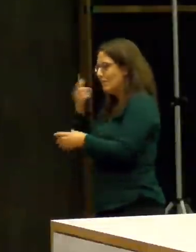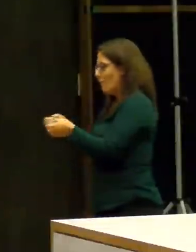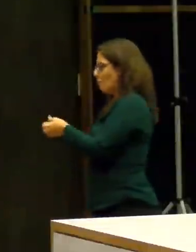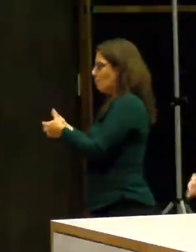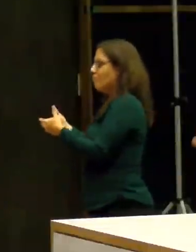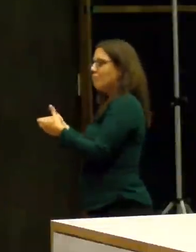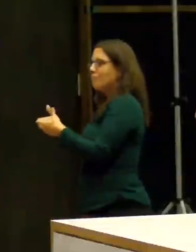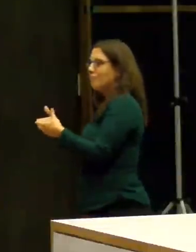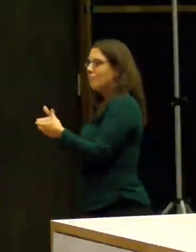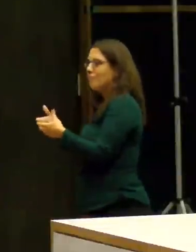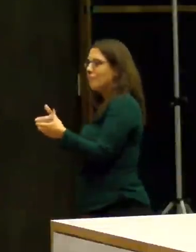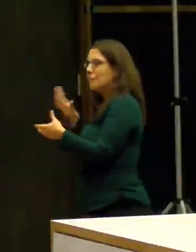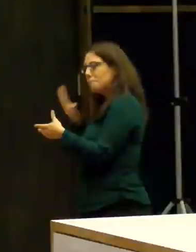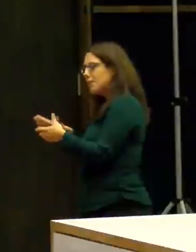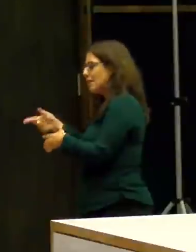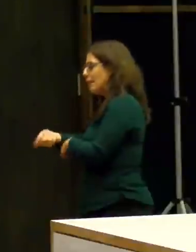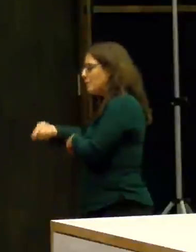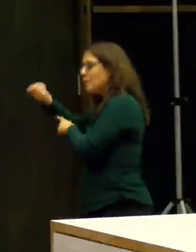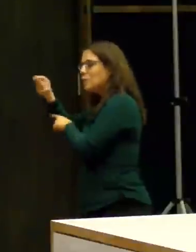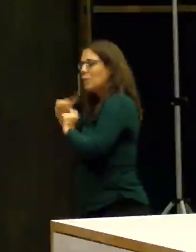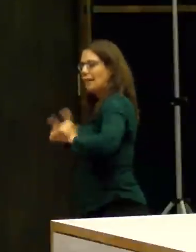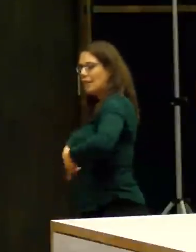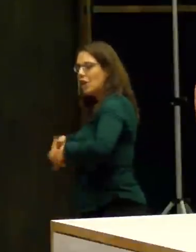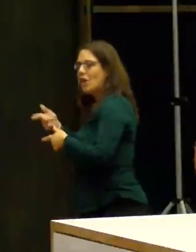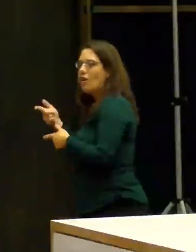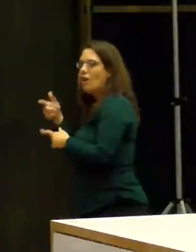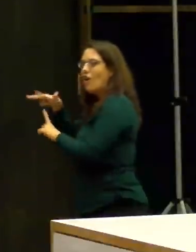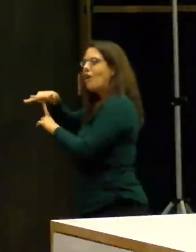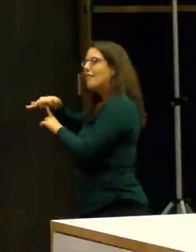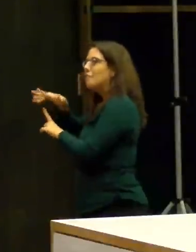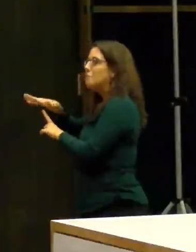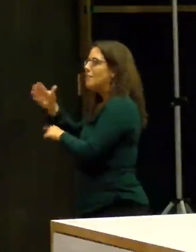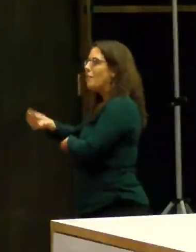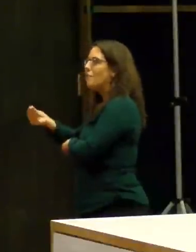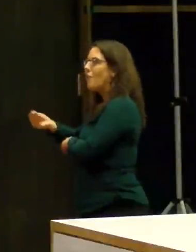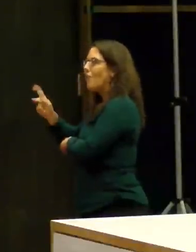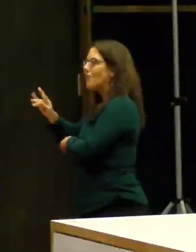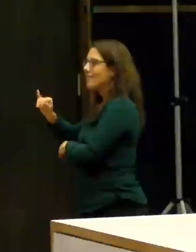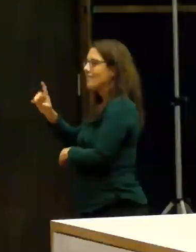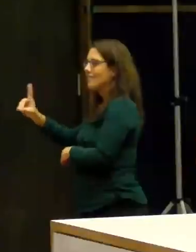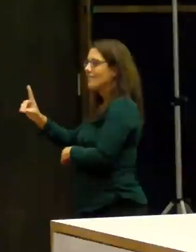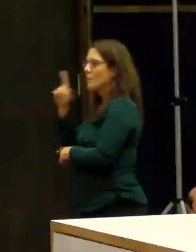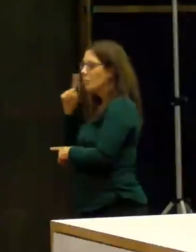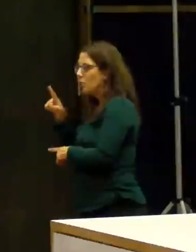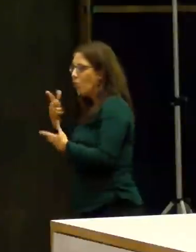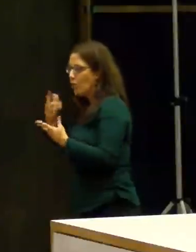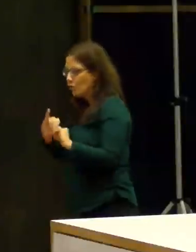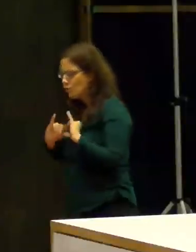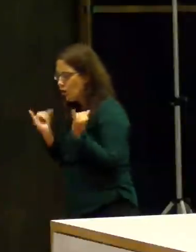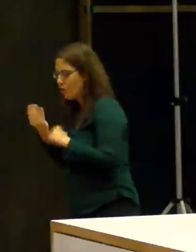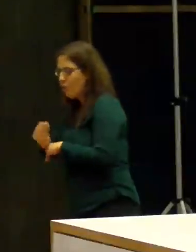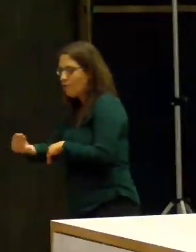aussi. Un département éducation, une antenne Kids, pour essayer de sensibiliser les plus jeunes. Donc effectivement, il y a un certain